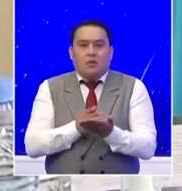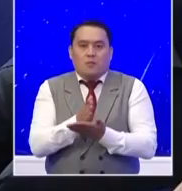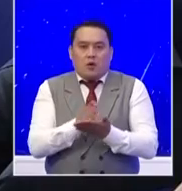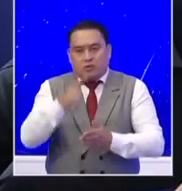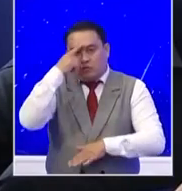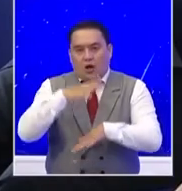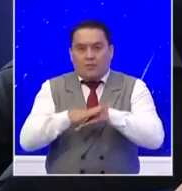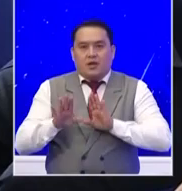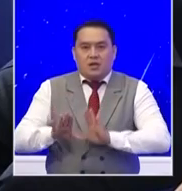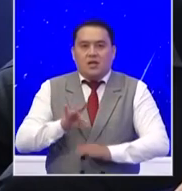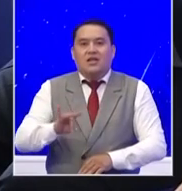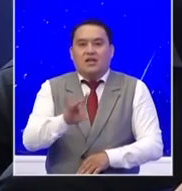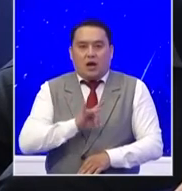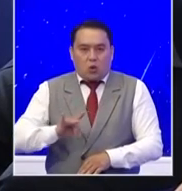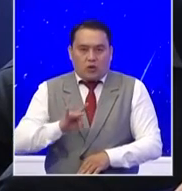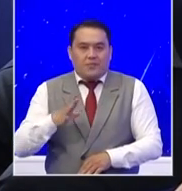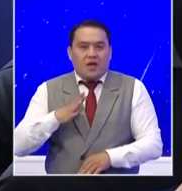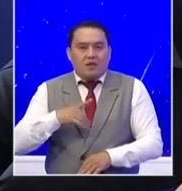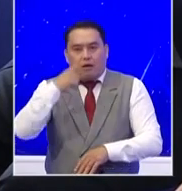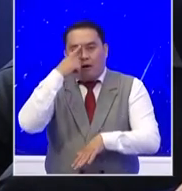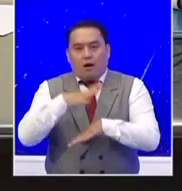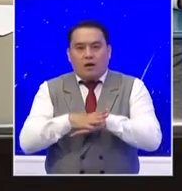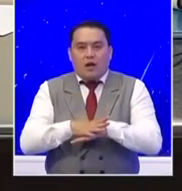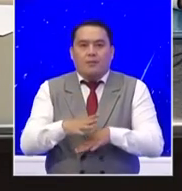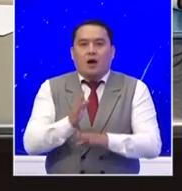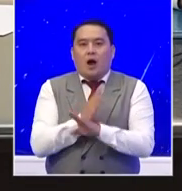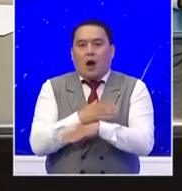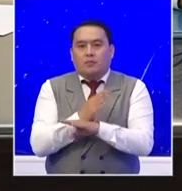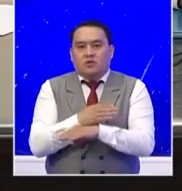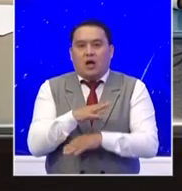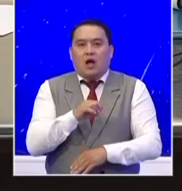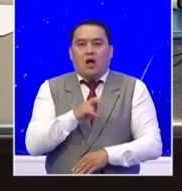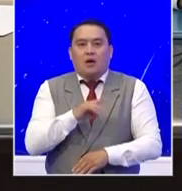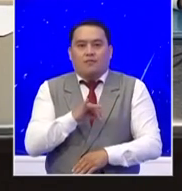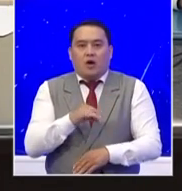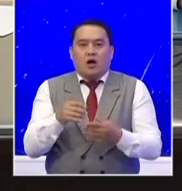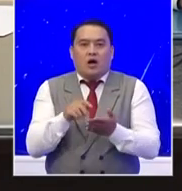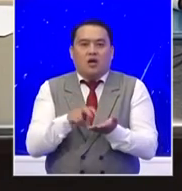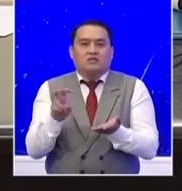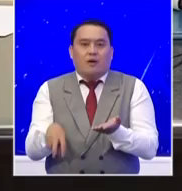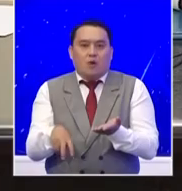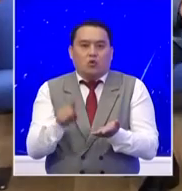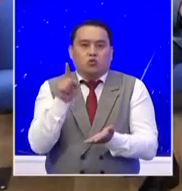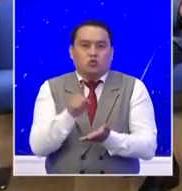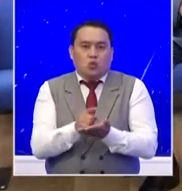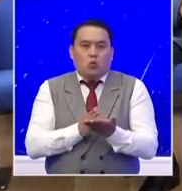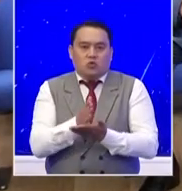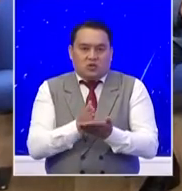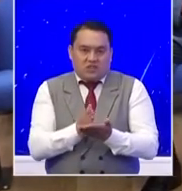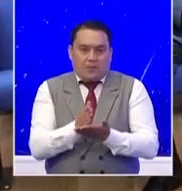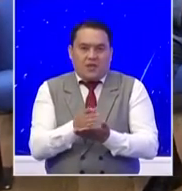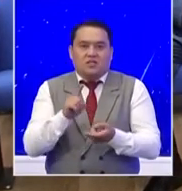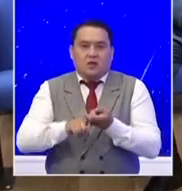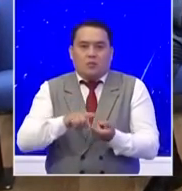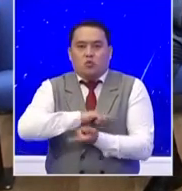должность заместителя акима Илийского района. Отметим, экс-аким города Капшигай Талгат Кайнарбеков освобожден от занимаемой должности в